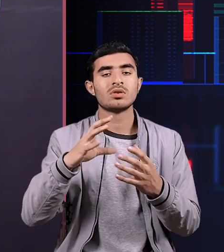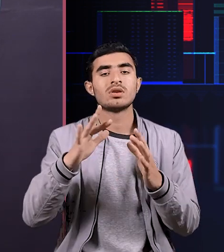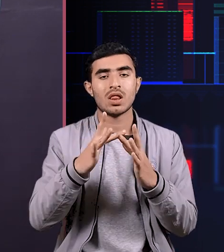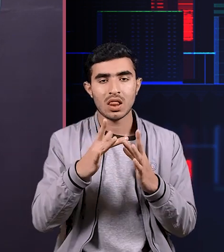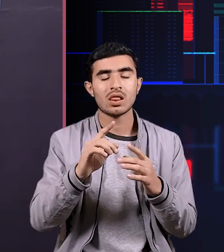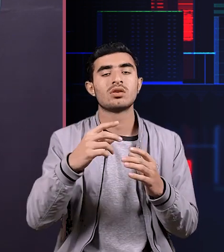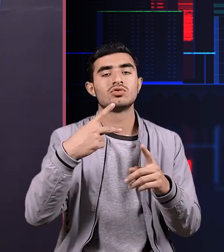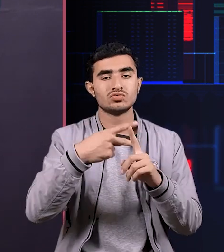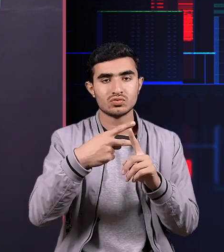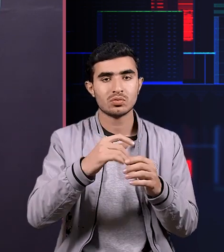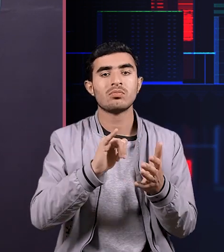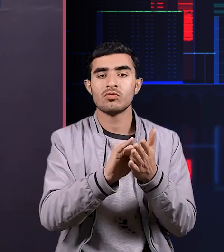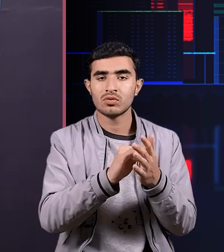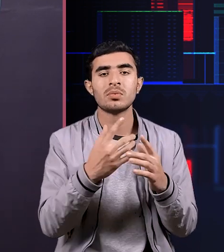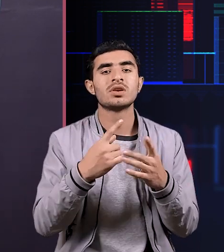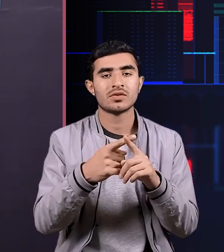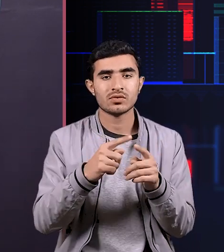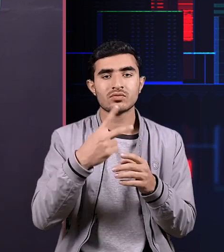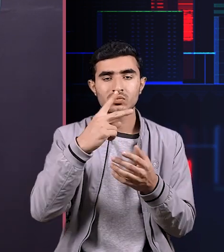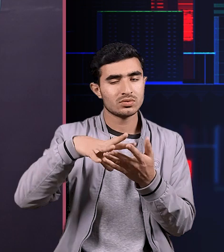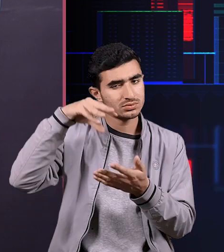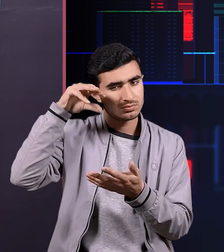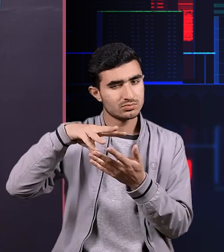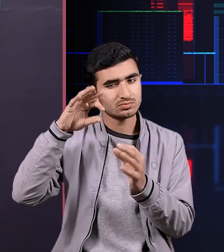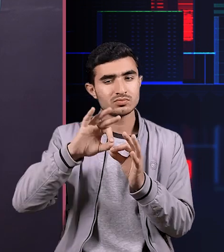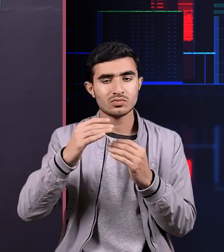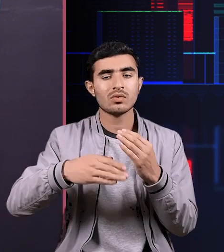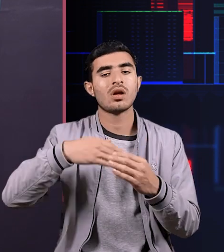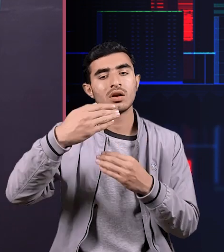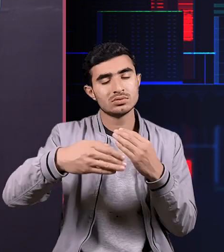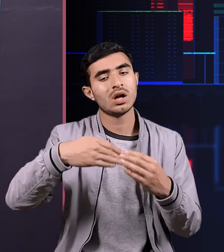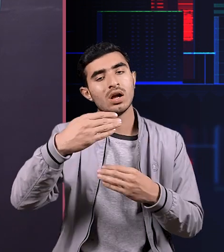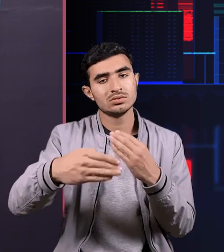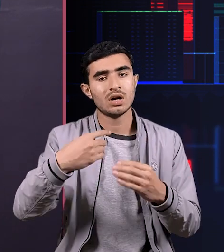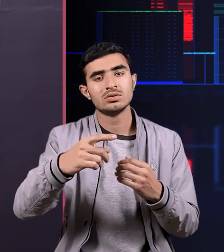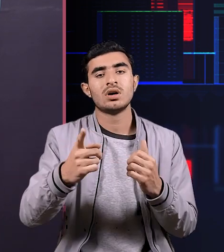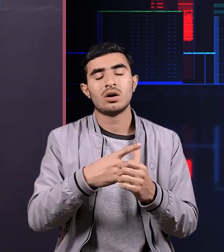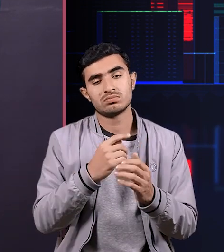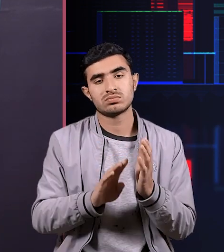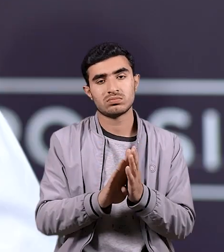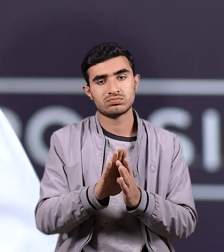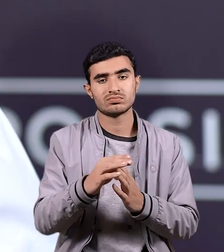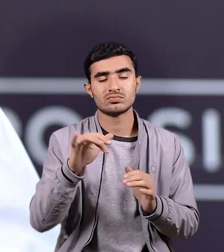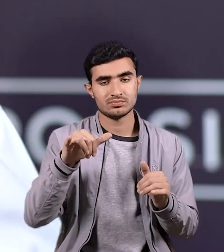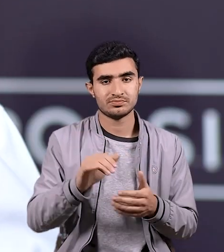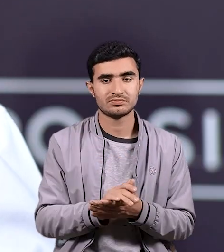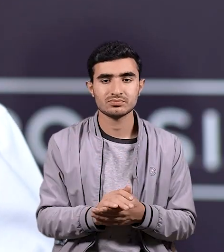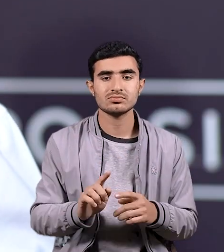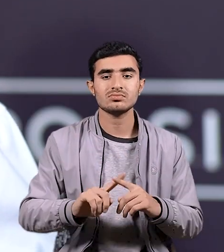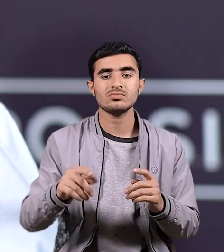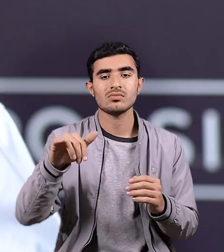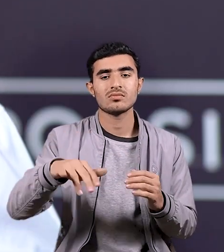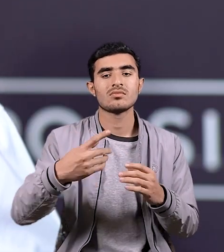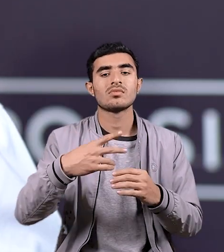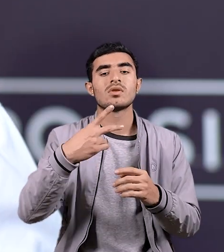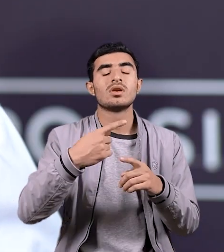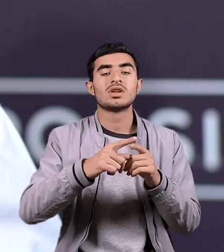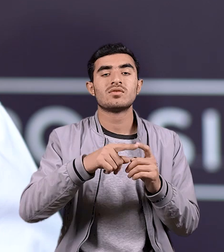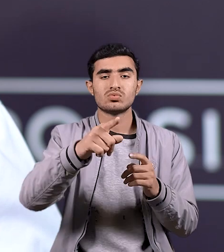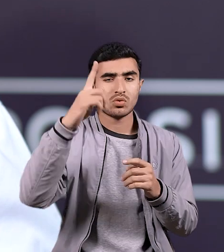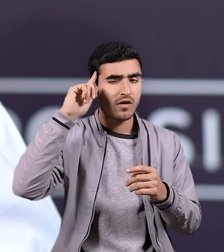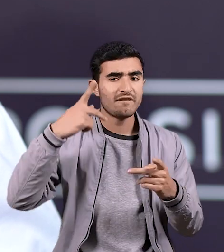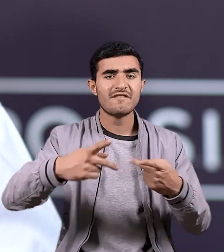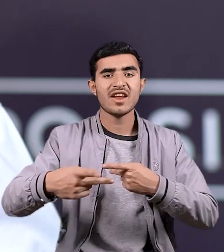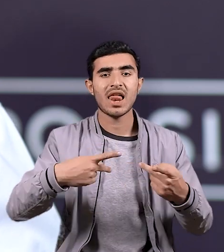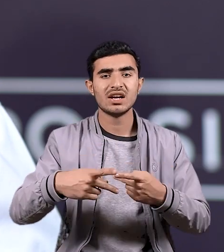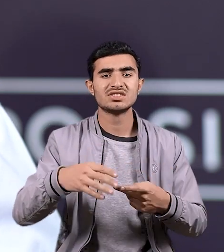से सीखें। उसके बाद आप माइक्रो एजेंसी यानी कि छोटा ऑनलाइन काम कर सकते हैं एज फ्रीलांसर्स, और उन फ्रीलांसिंग के लिए भी बहुत सारी वेबसाइट्स हैं।